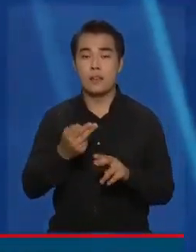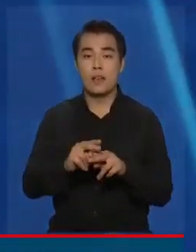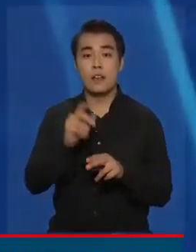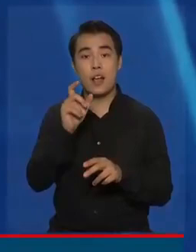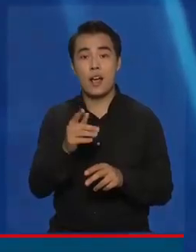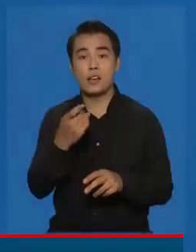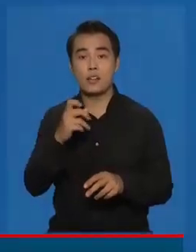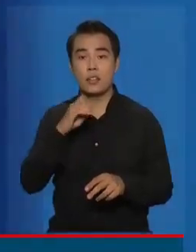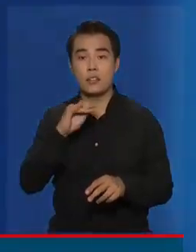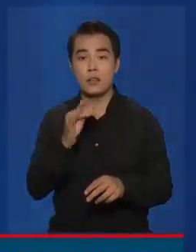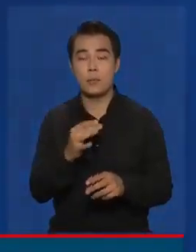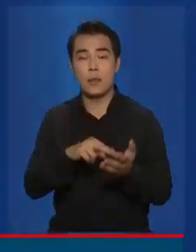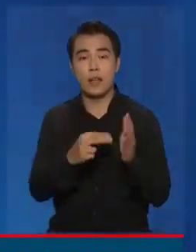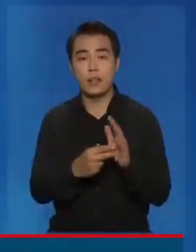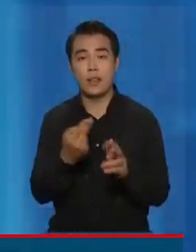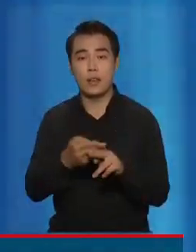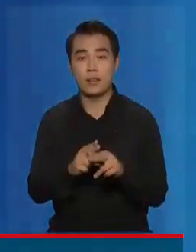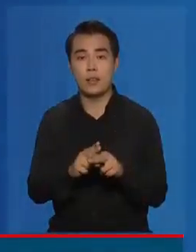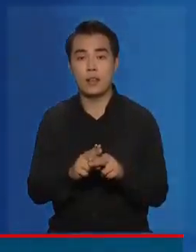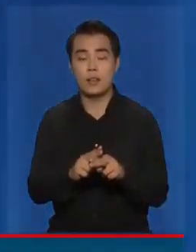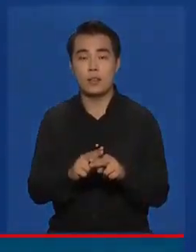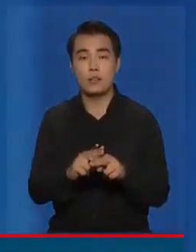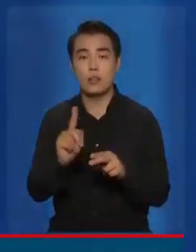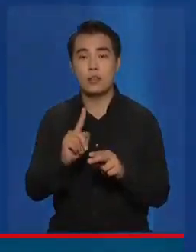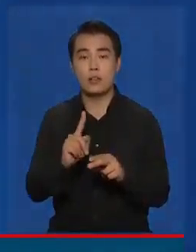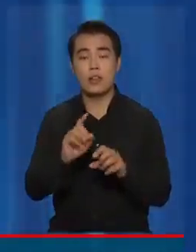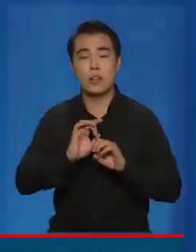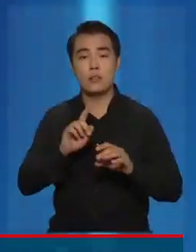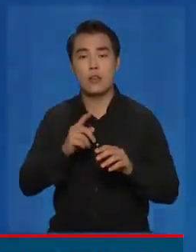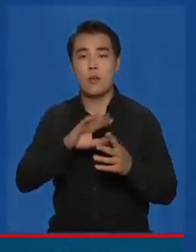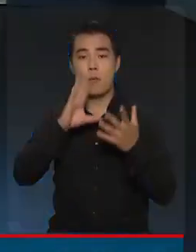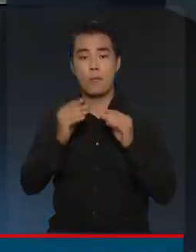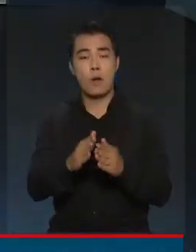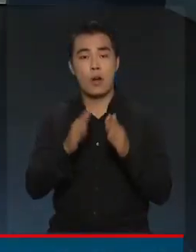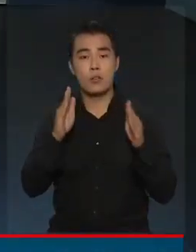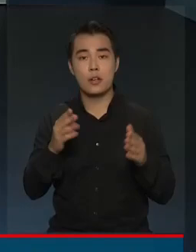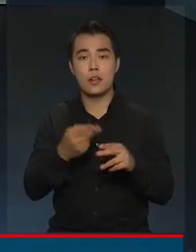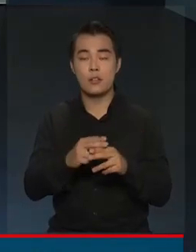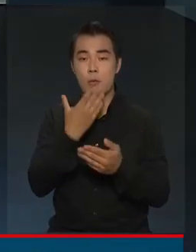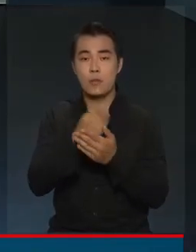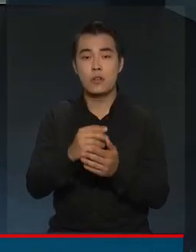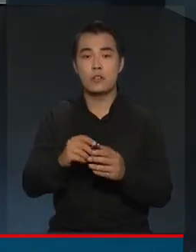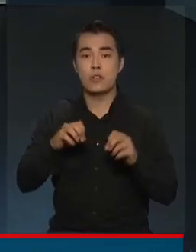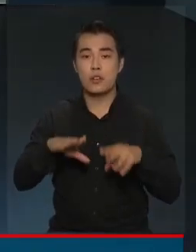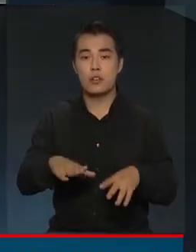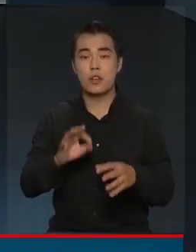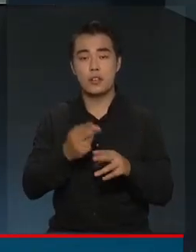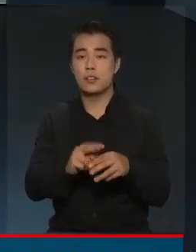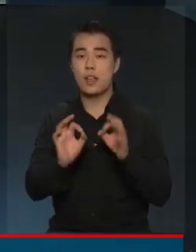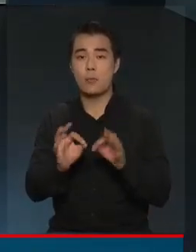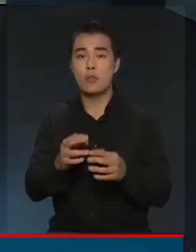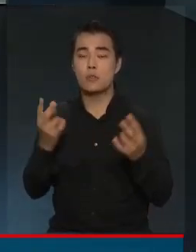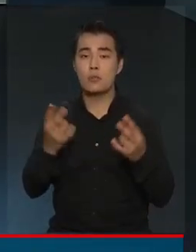плане, это абсолютно, скажем так, объективное это их решение, да, потому что нашей стране